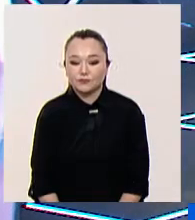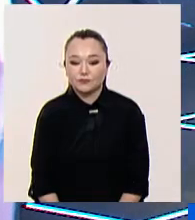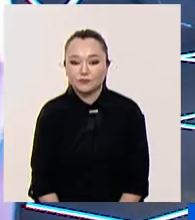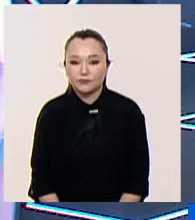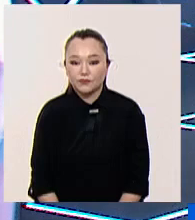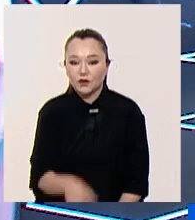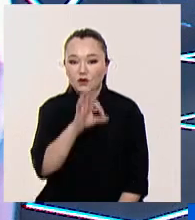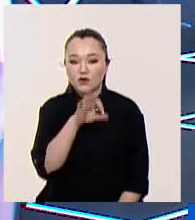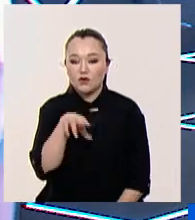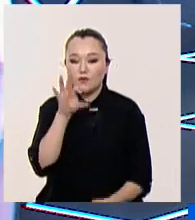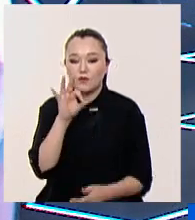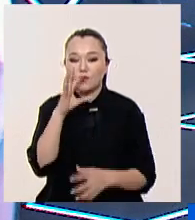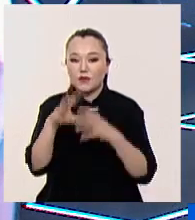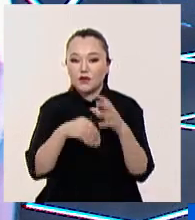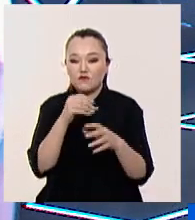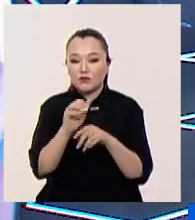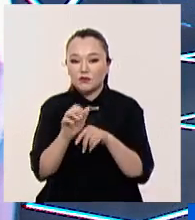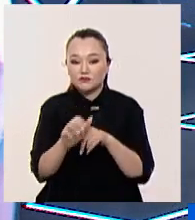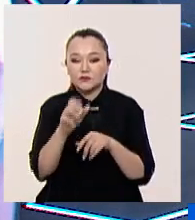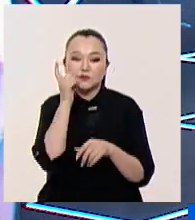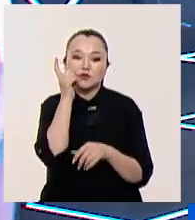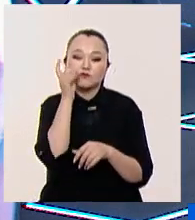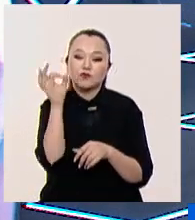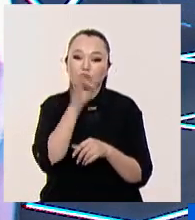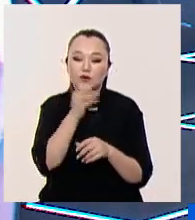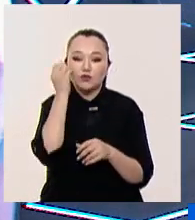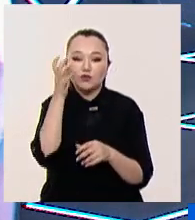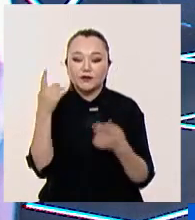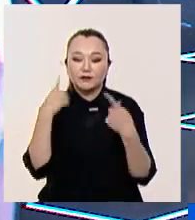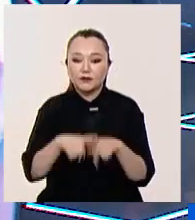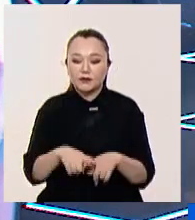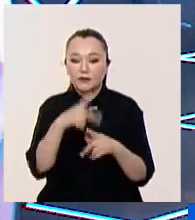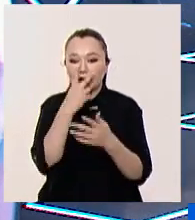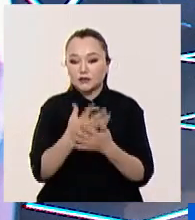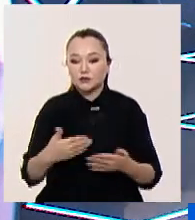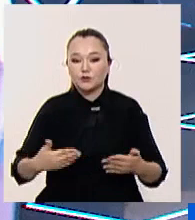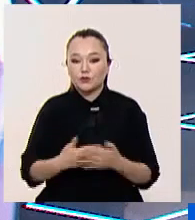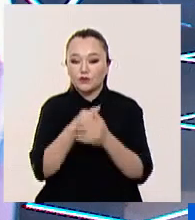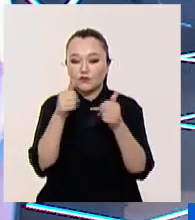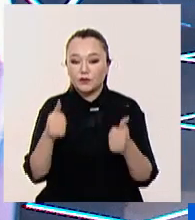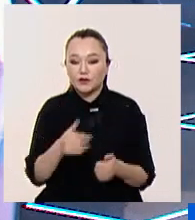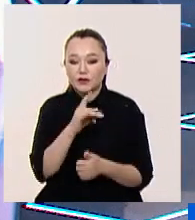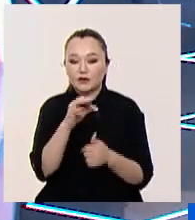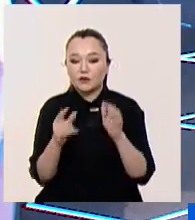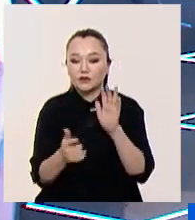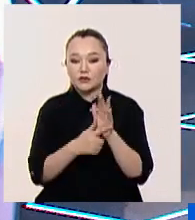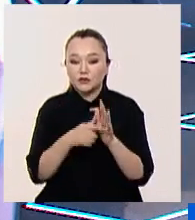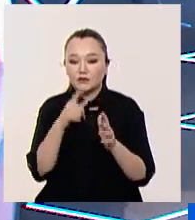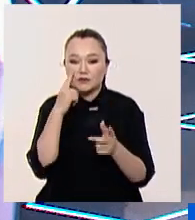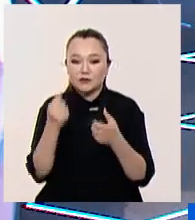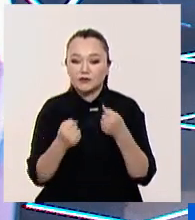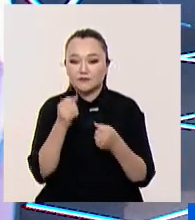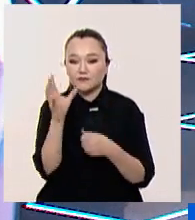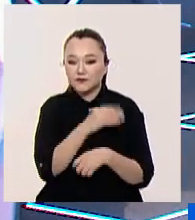по мировой производитель смартфонов и умных устройств представил новую модель re на 7 весьма выделяется из